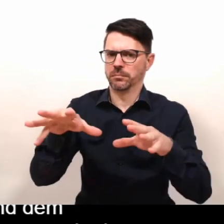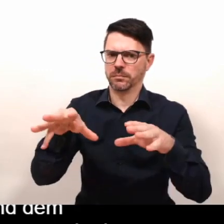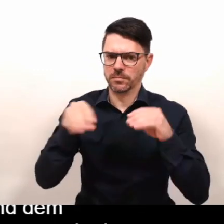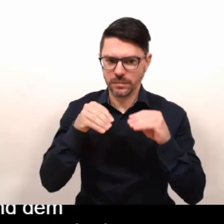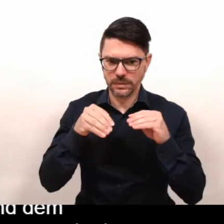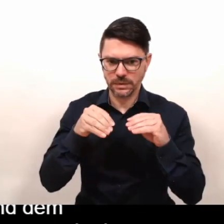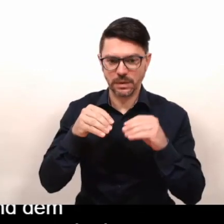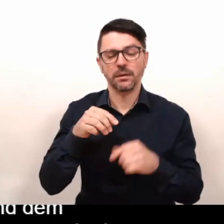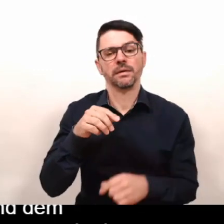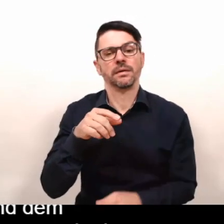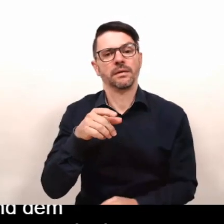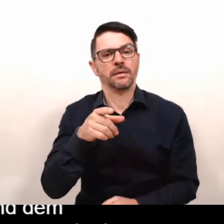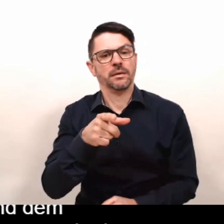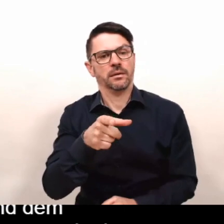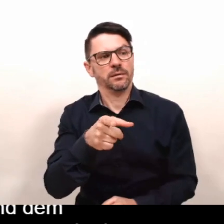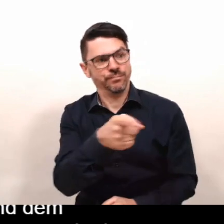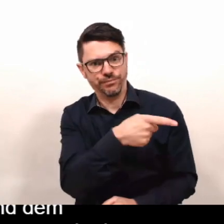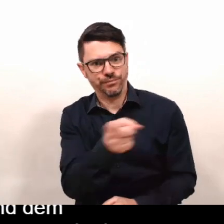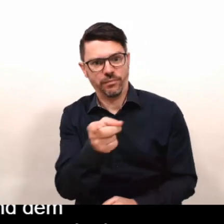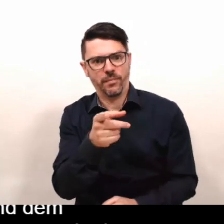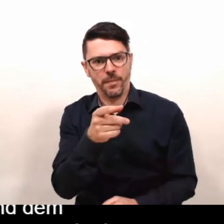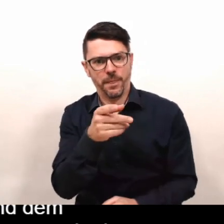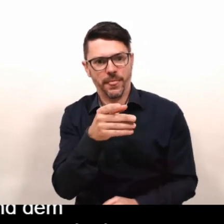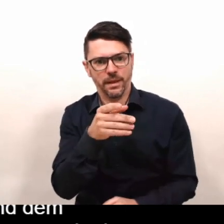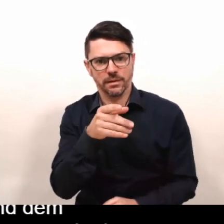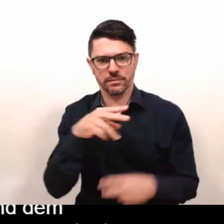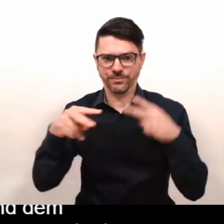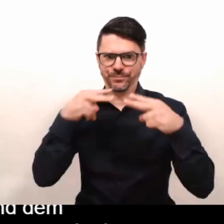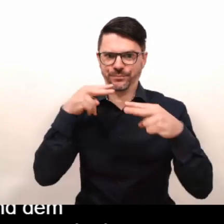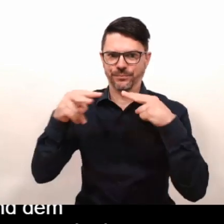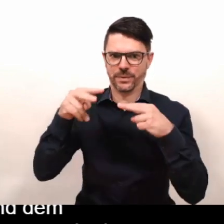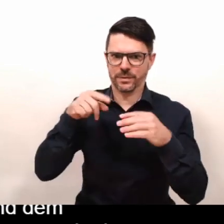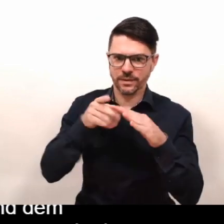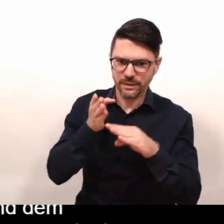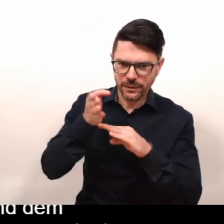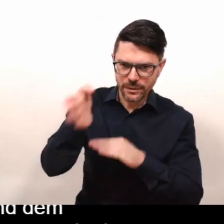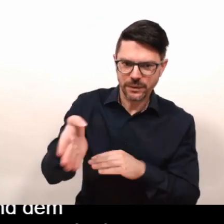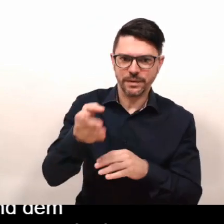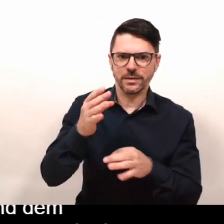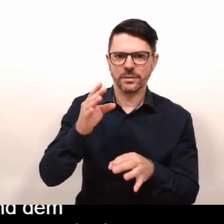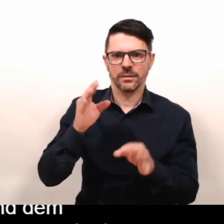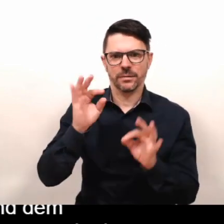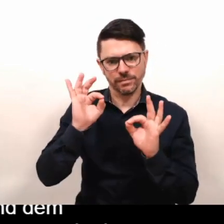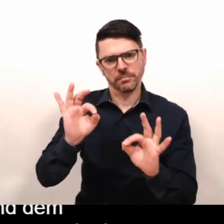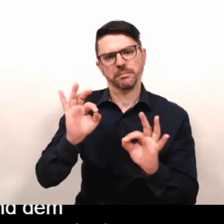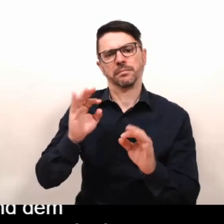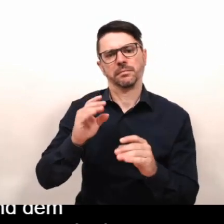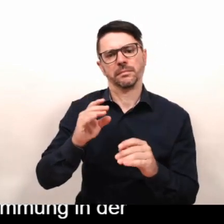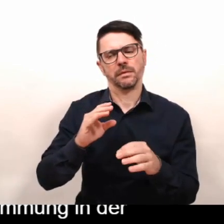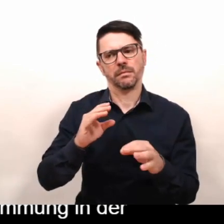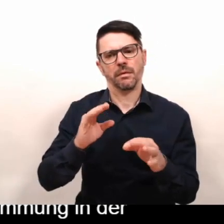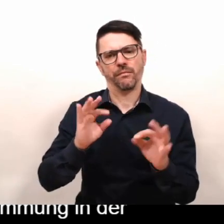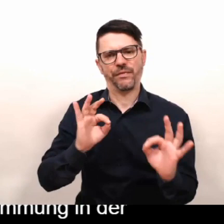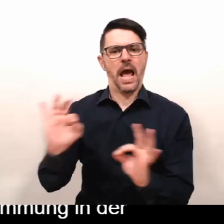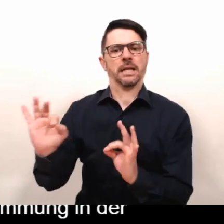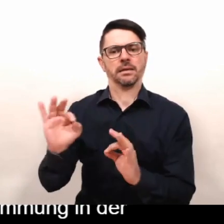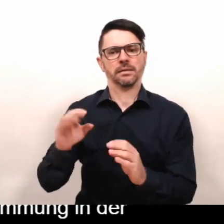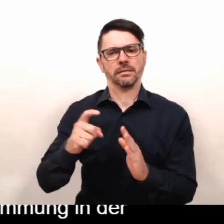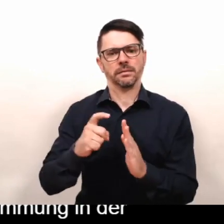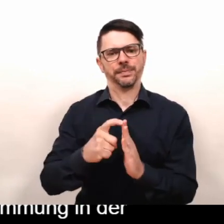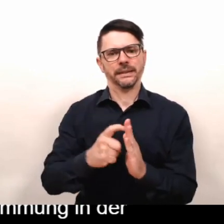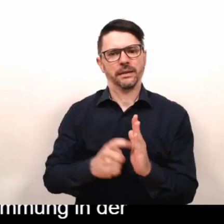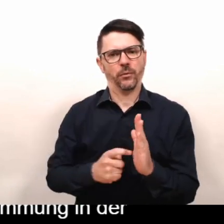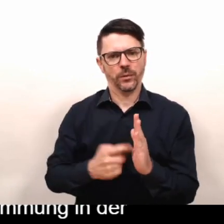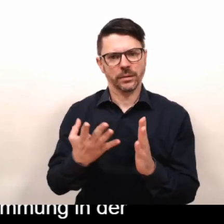alle Gäste, den Gastronomen nicht zu schwer zu machen, wenn sie dort hingehen bei der Einhaltung der Vorgaben. Denn wenn hier